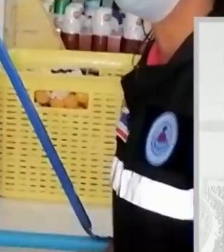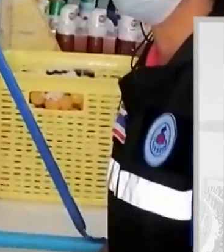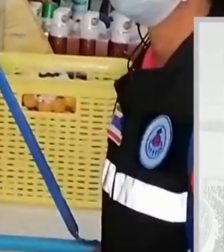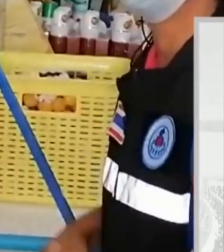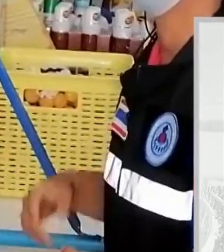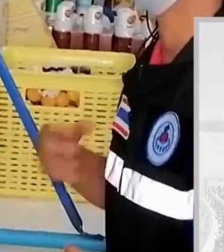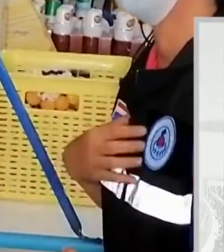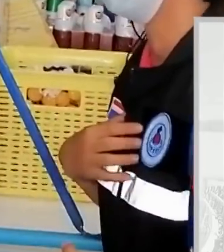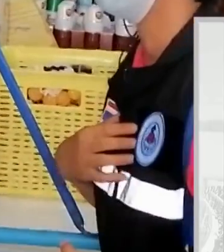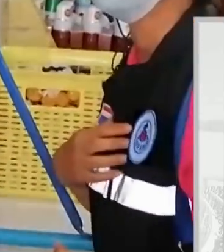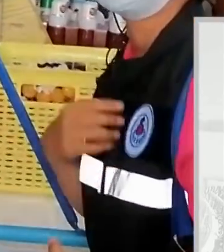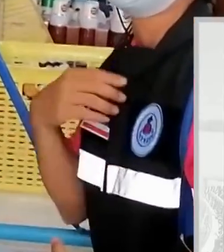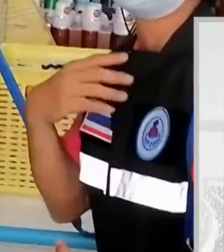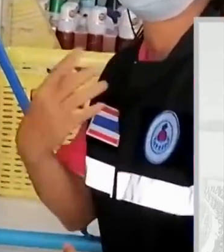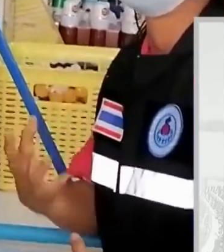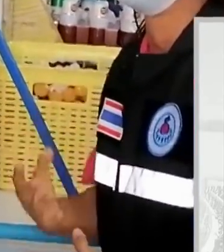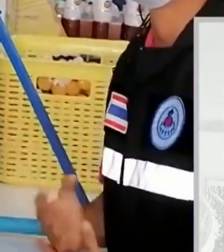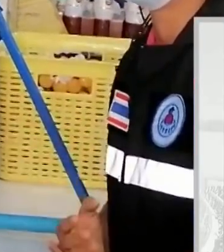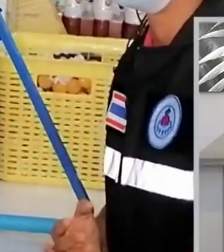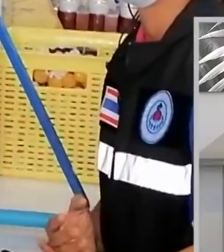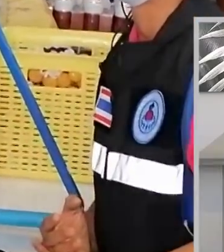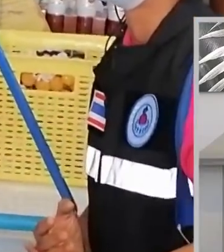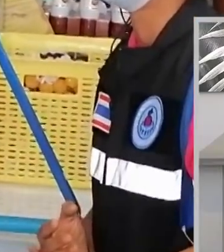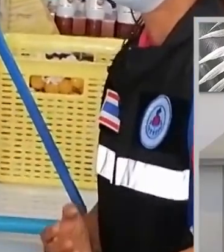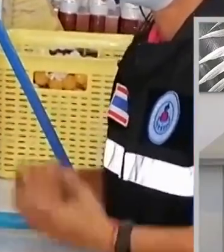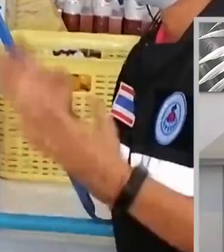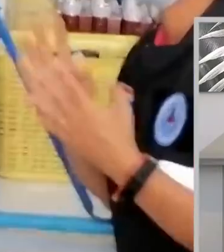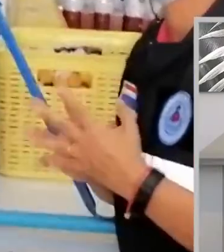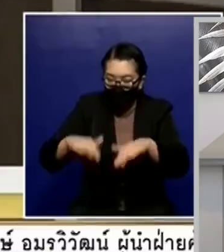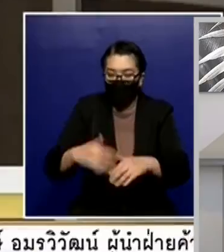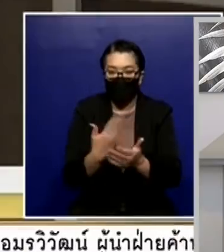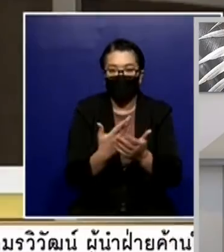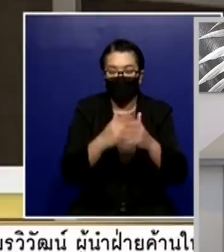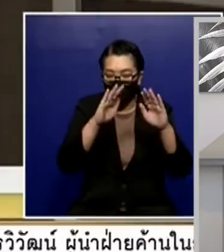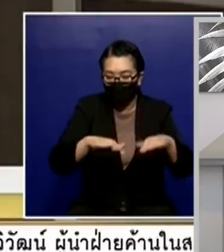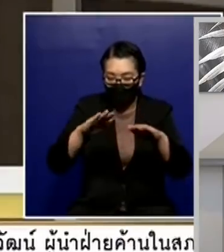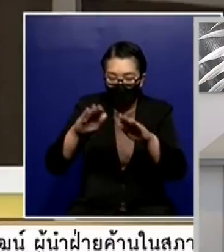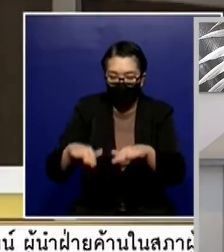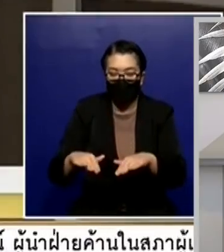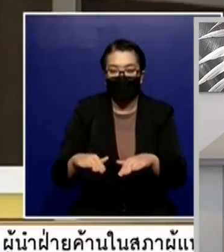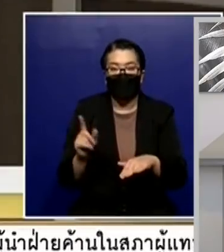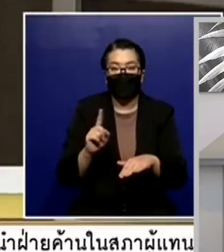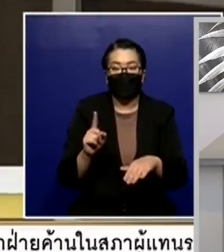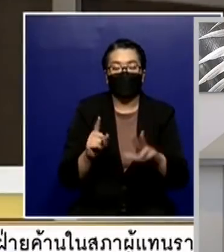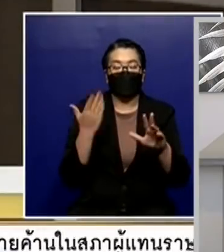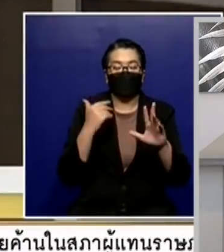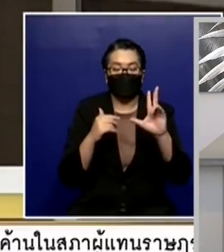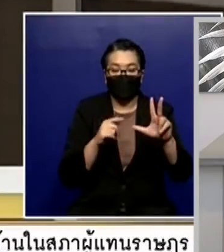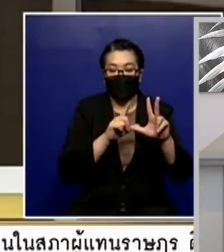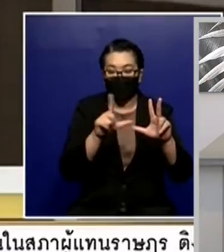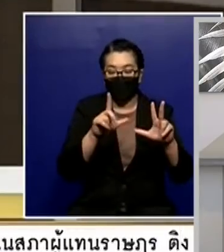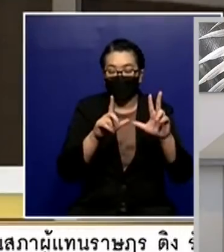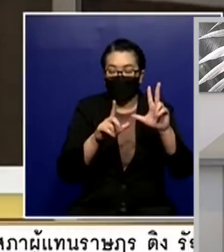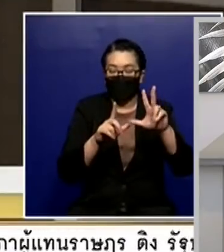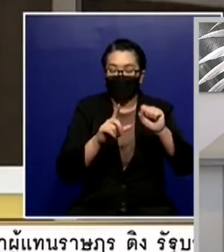งานหนึ่งที่ถูกตัดลดงบประมาณในปีนี้ด้วยกัน มีอีกนะฮะกรมวิทยาศาสตร์การแพทย์นะครับลดลงจากปีที่แล้ว100ล้านบาทเหลือ